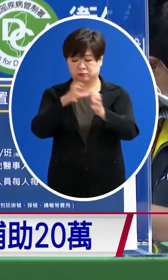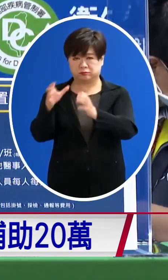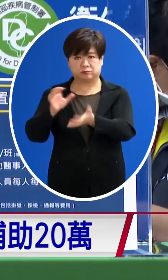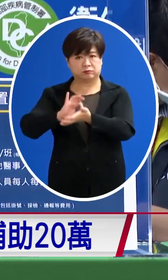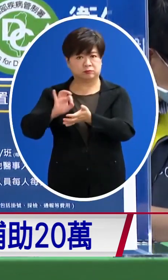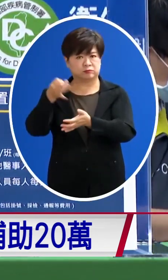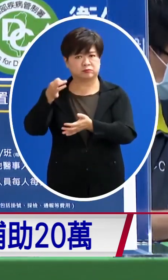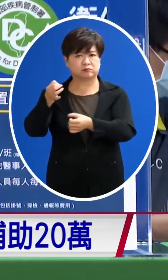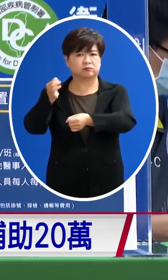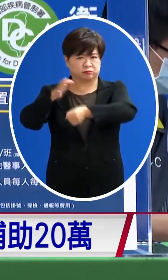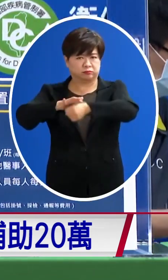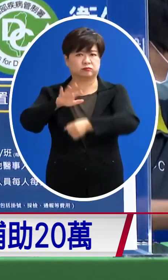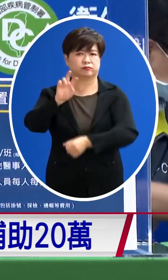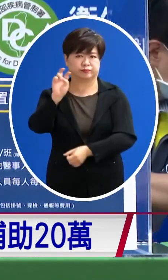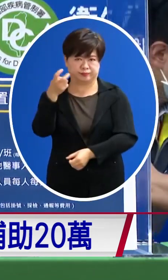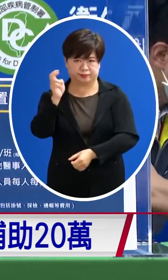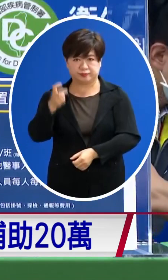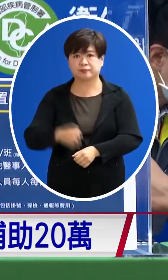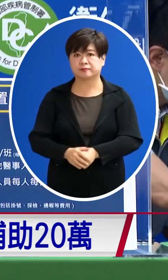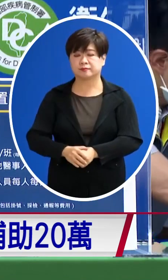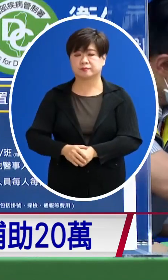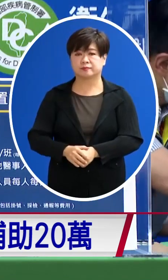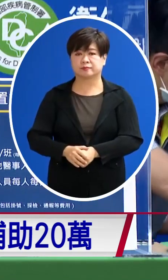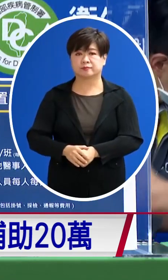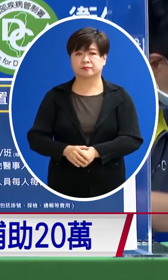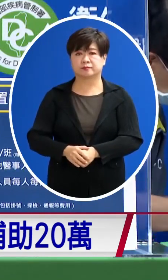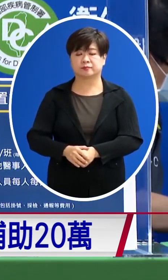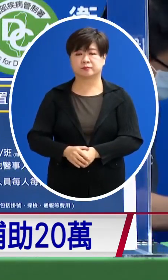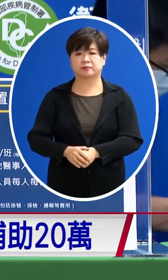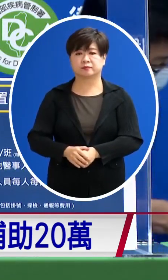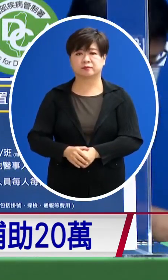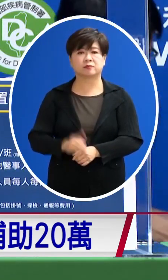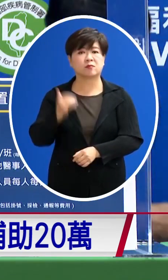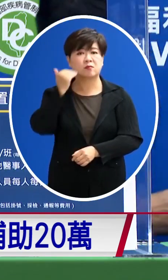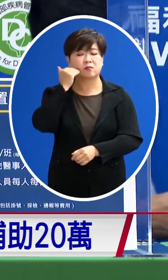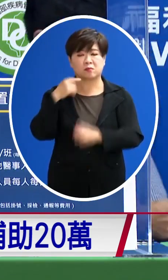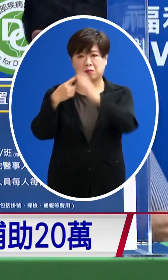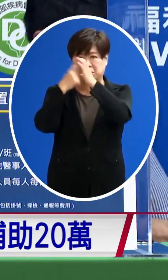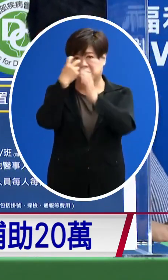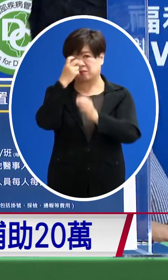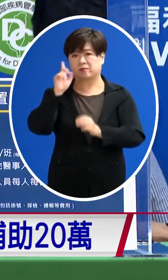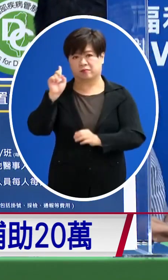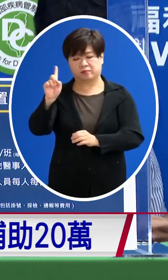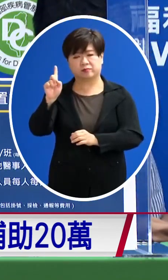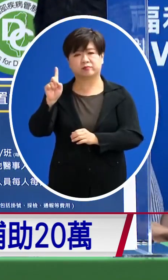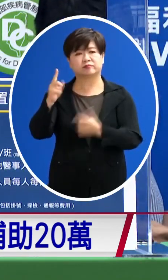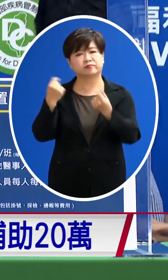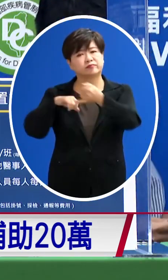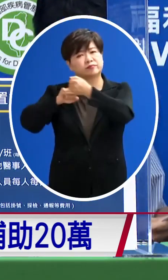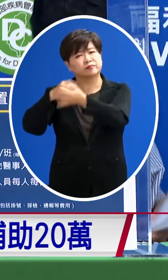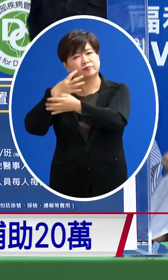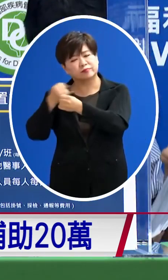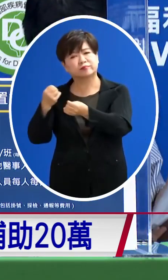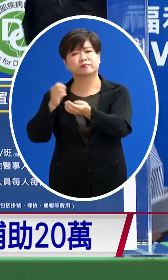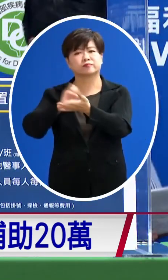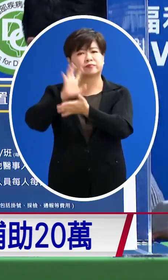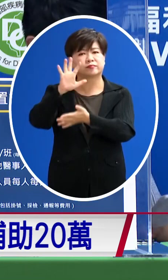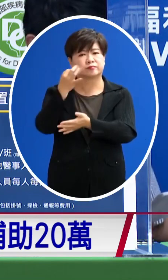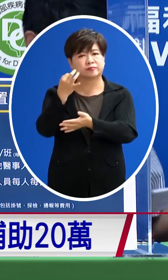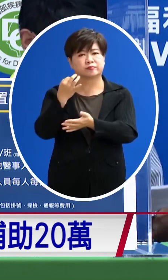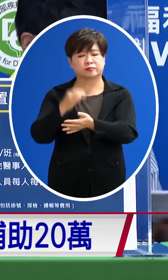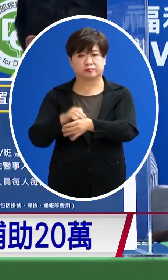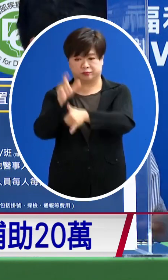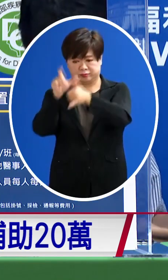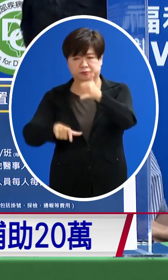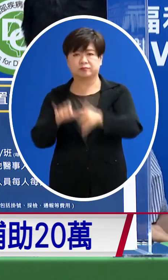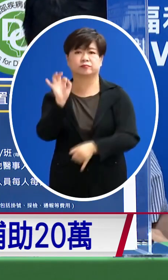助20万元。那每一案哈，每一案就每裁剪一案，这包括它的挂号、裁剪、通报的费用，每一案